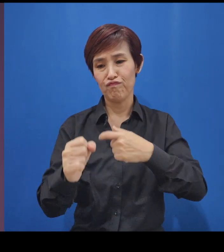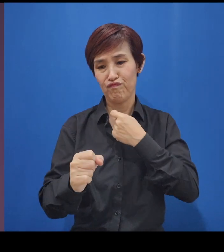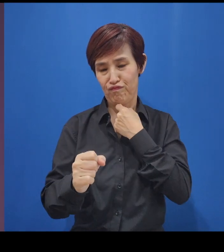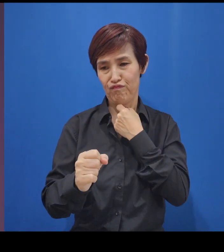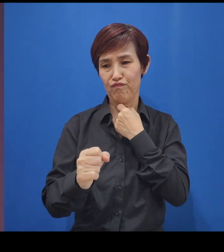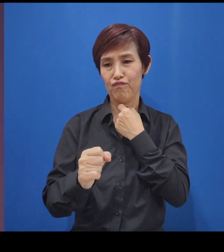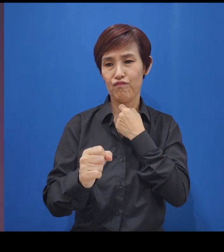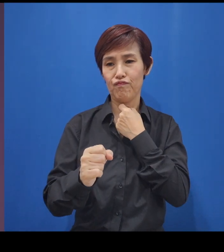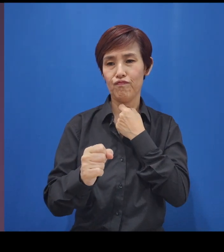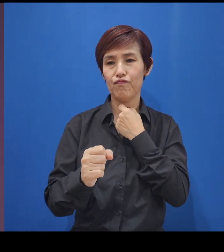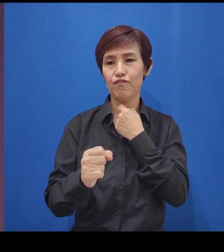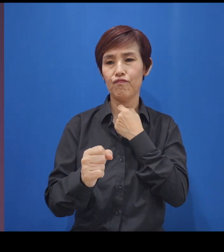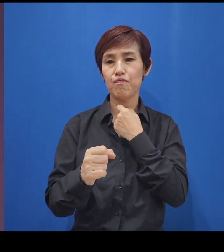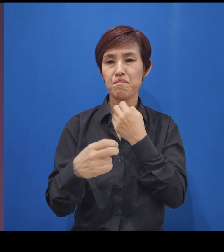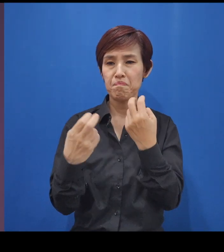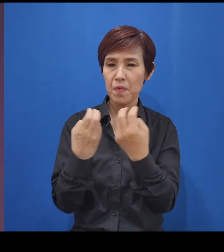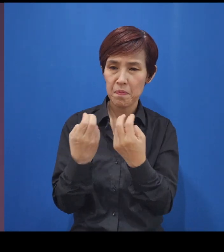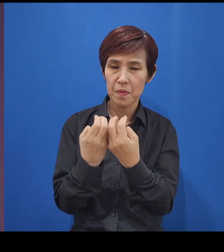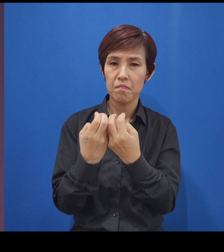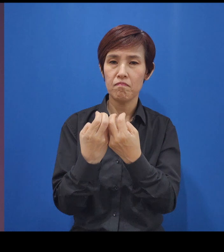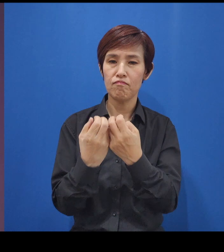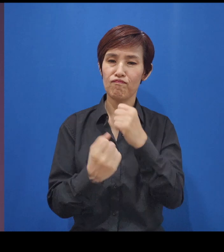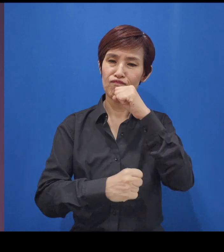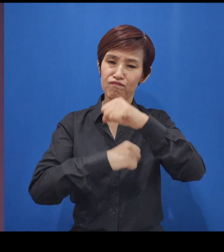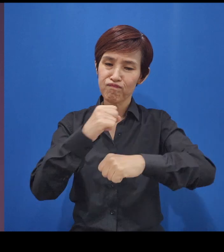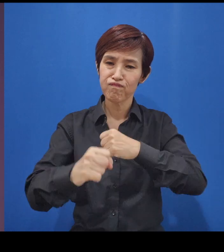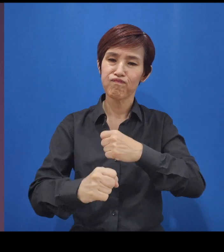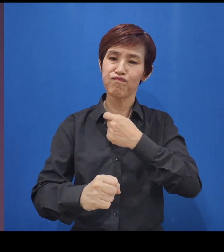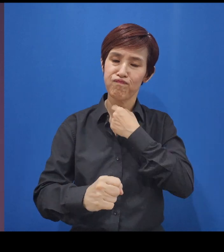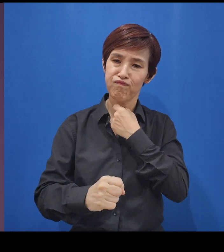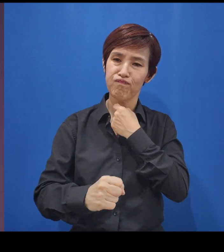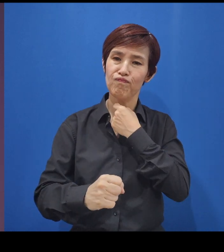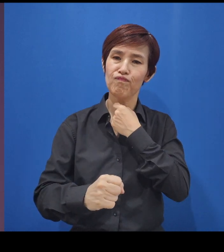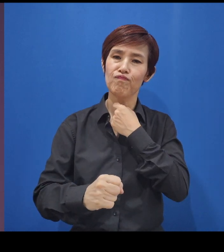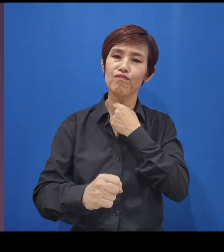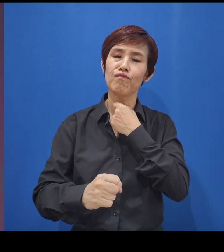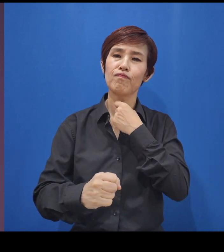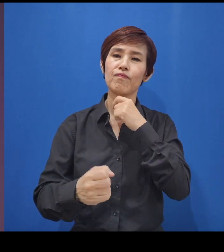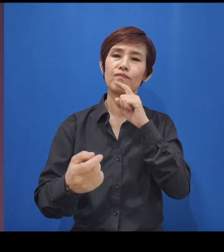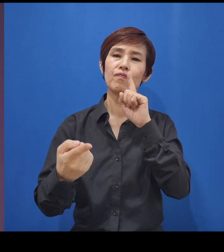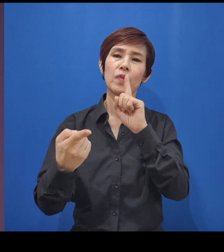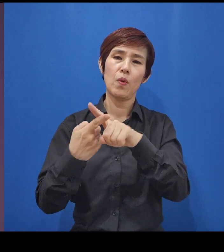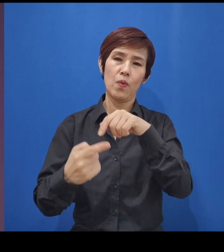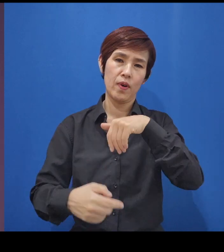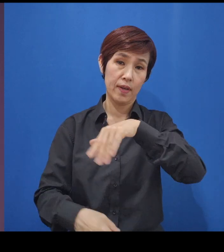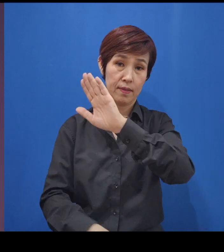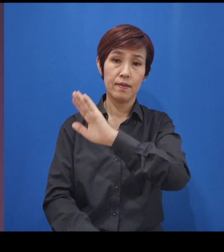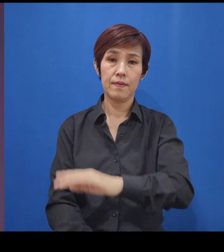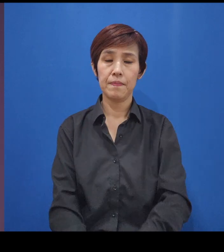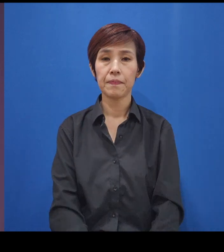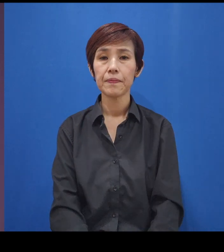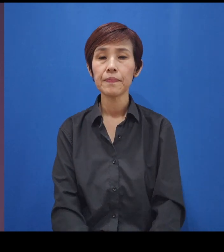일, 자신이 원하는 방법, 자신이 원하는 속도를 잡았어요.